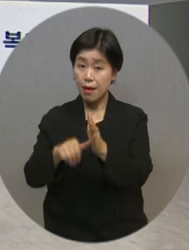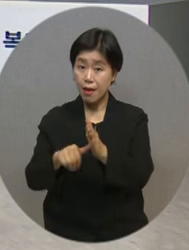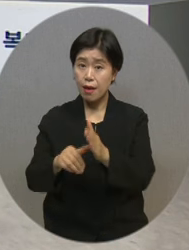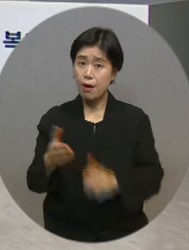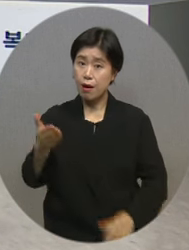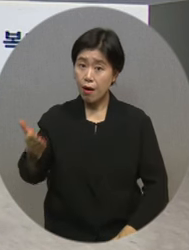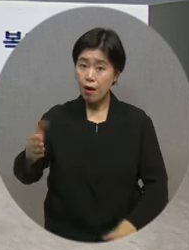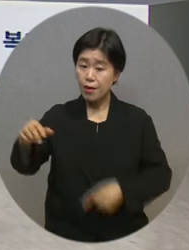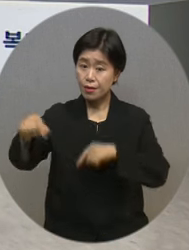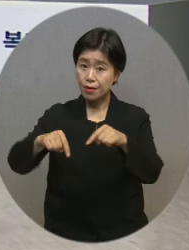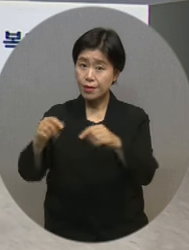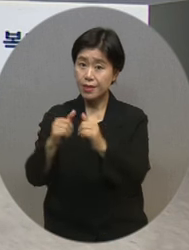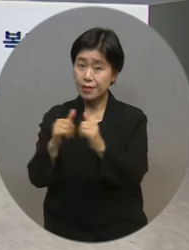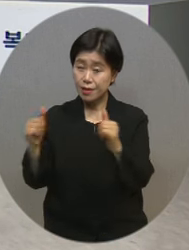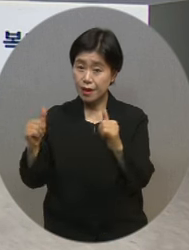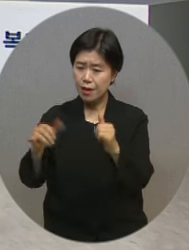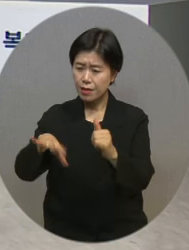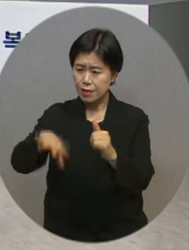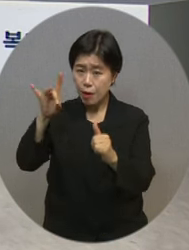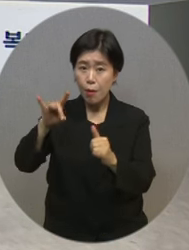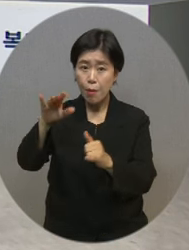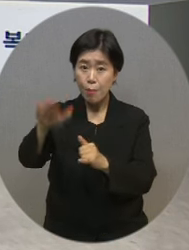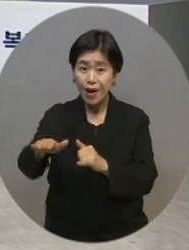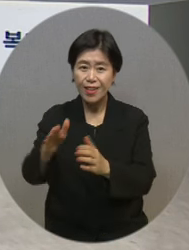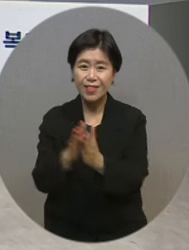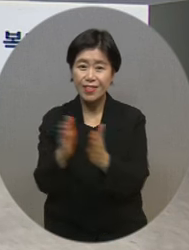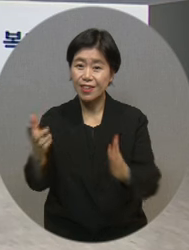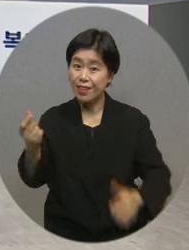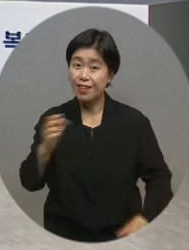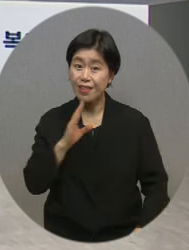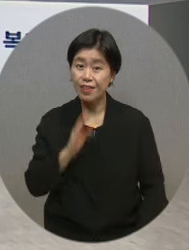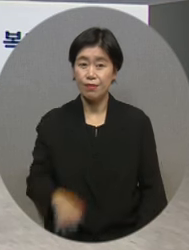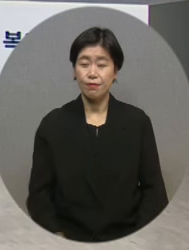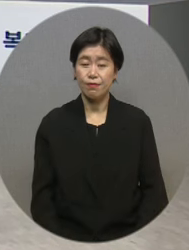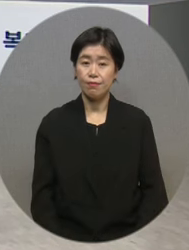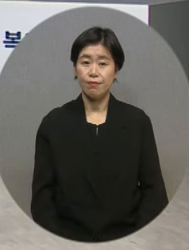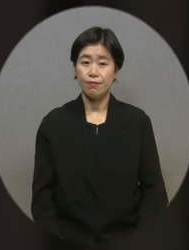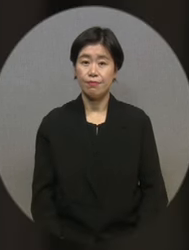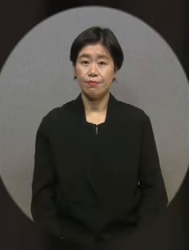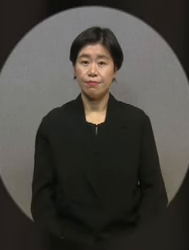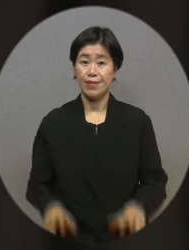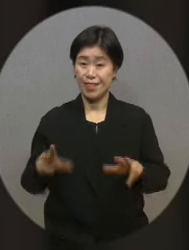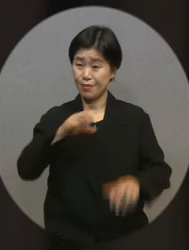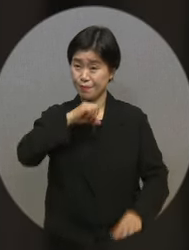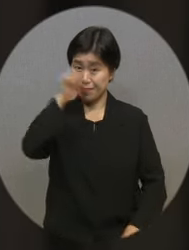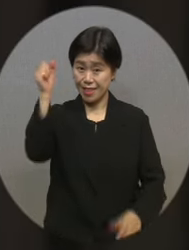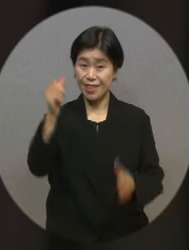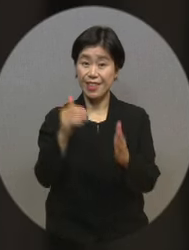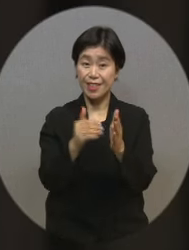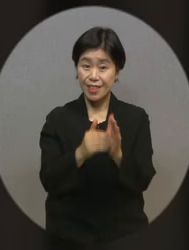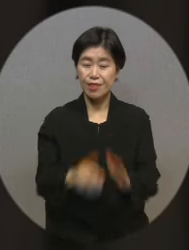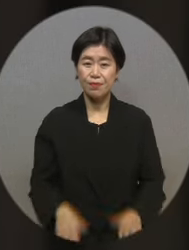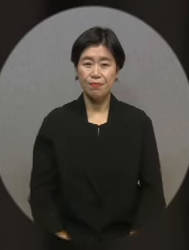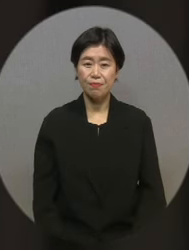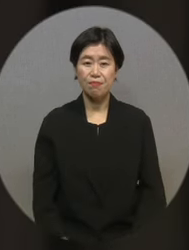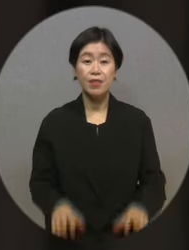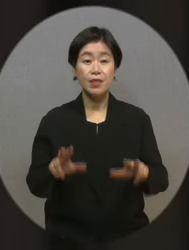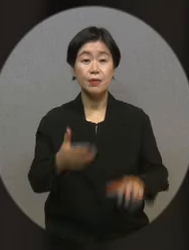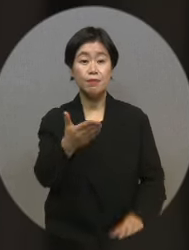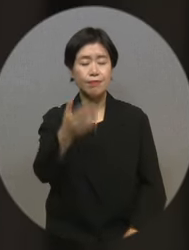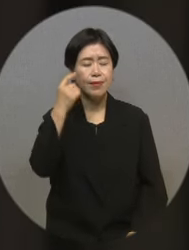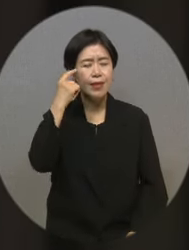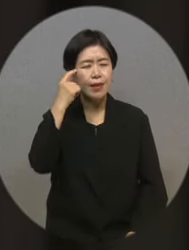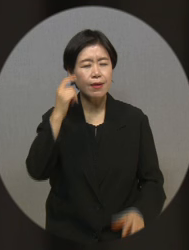발을 디디시는 거예요. 네. 네. 국회의원이 되실 텐데 이제 되신 거죠. 뭐 근데 네. 각오를 지금 쭉 말씀을 하셨지만은